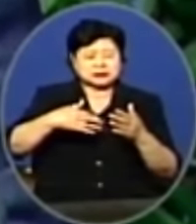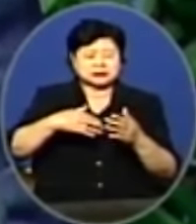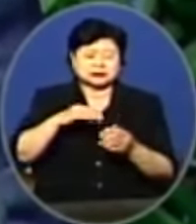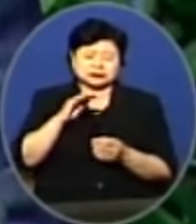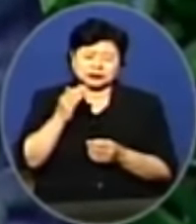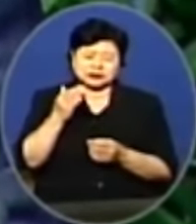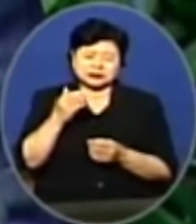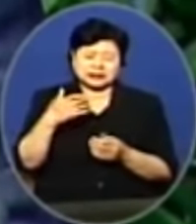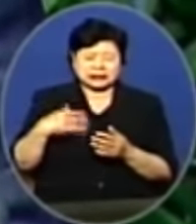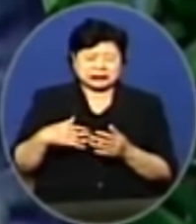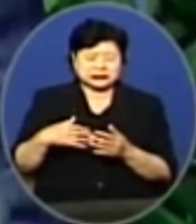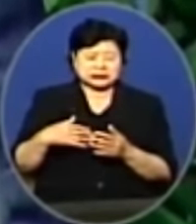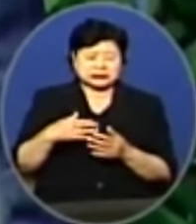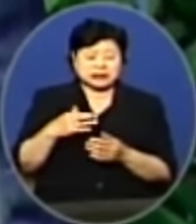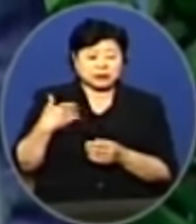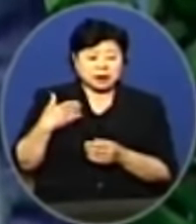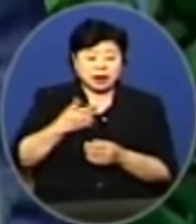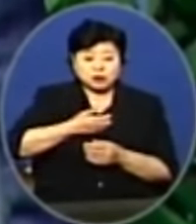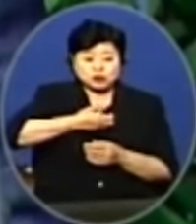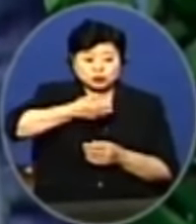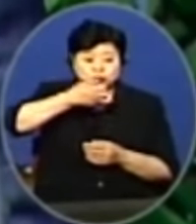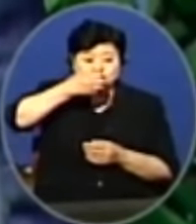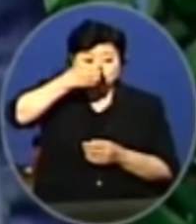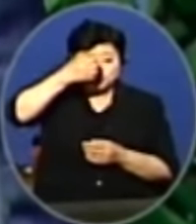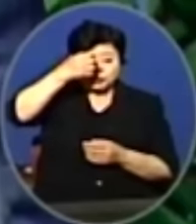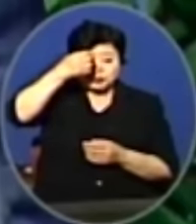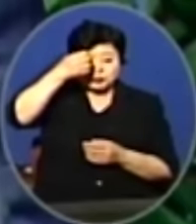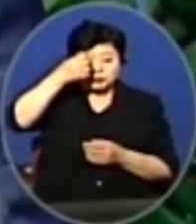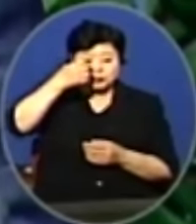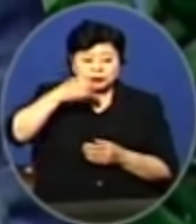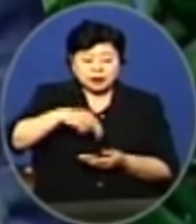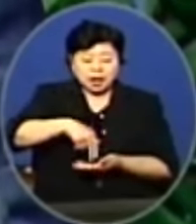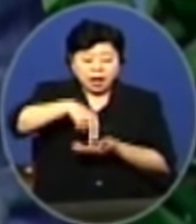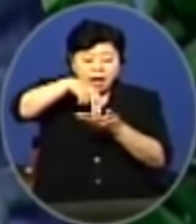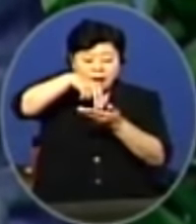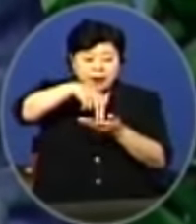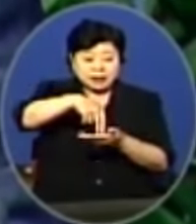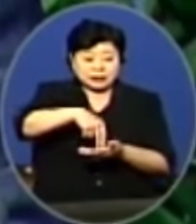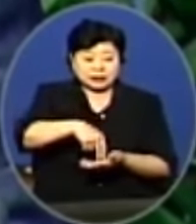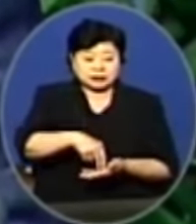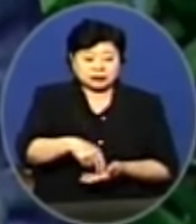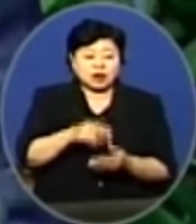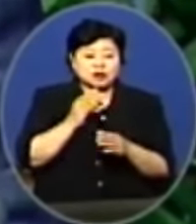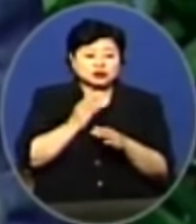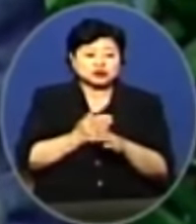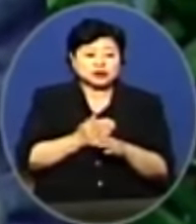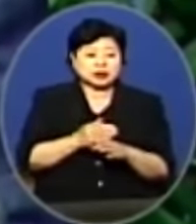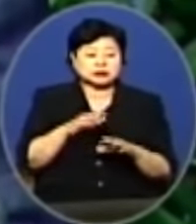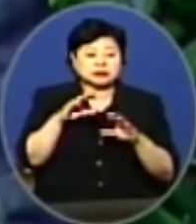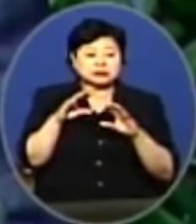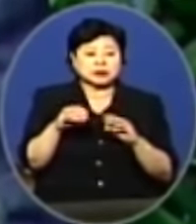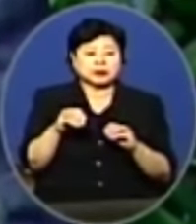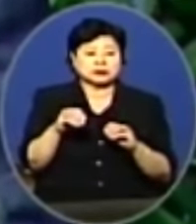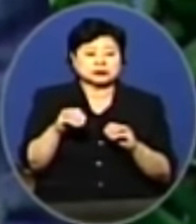해서 고난당했는데, 꿈에 엘리베이터를 탔는데 엘리베이터가 중간에 서버렸어요.